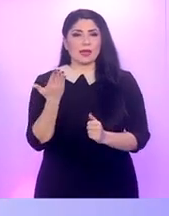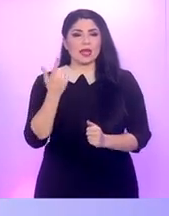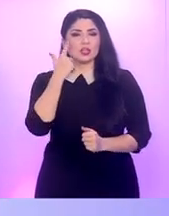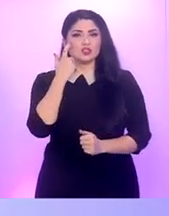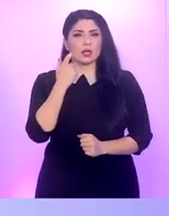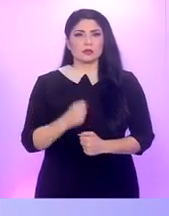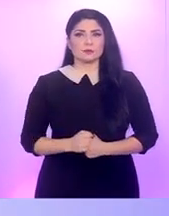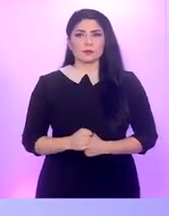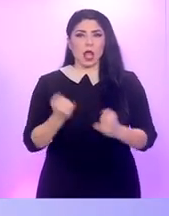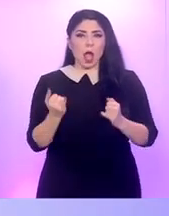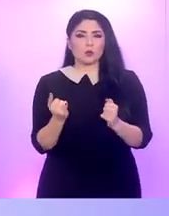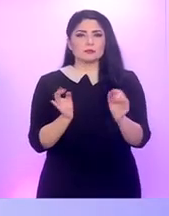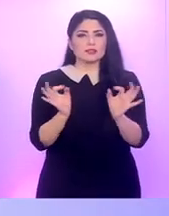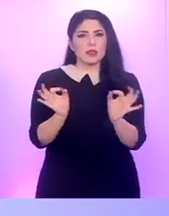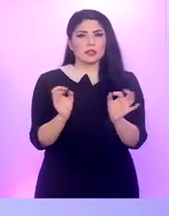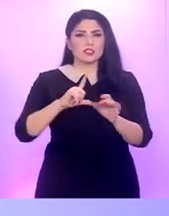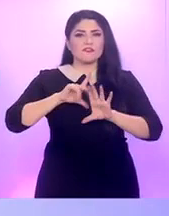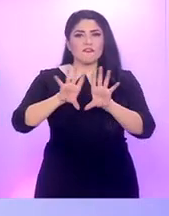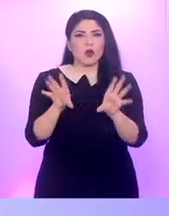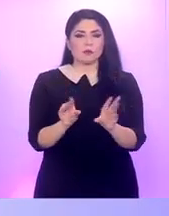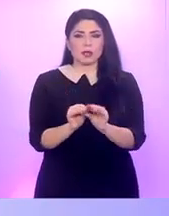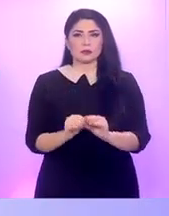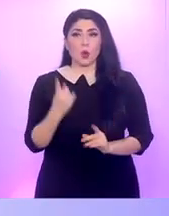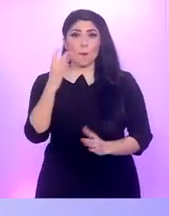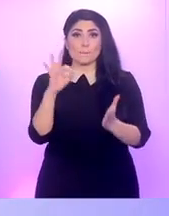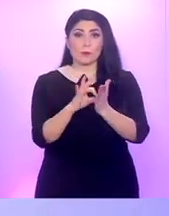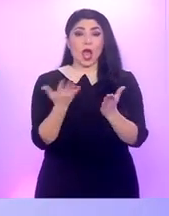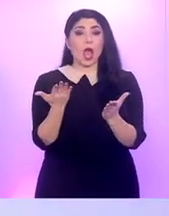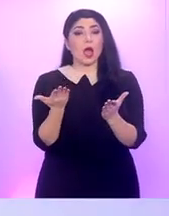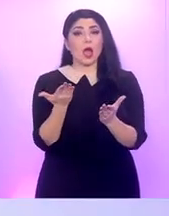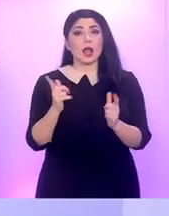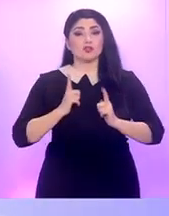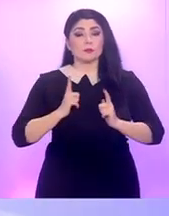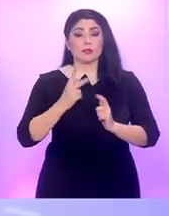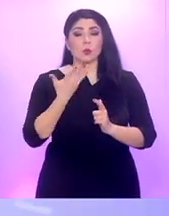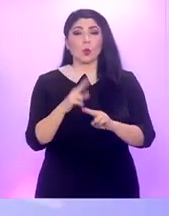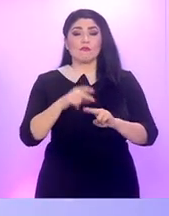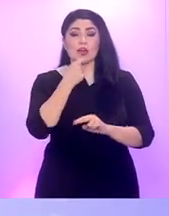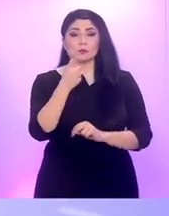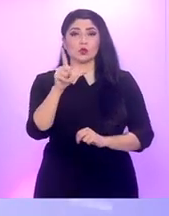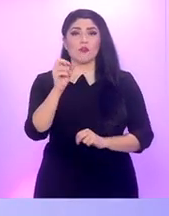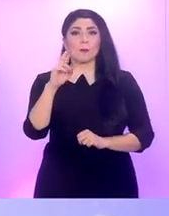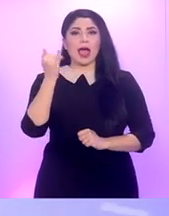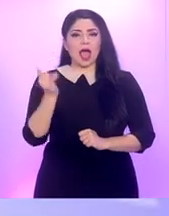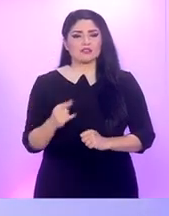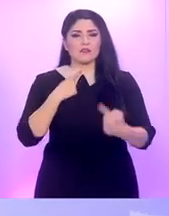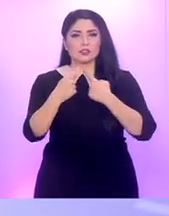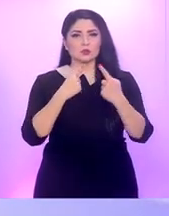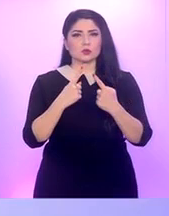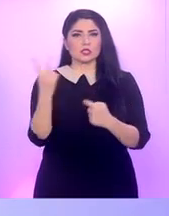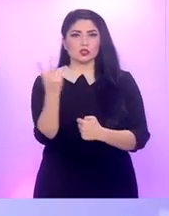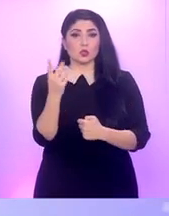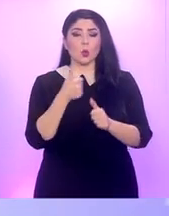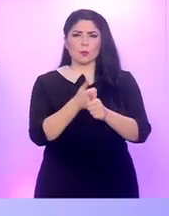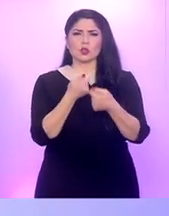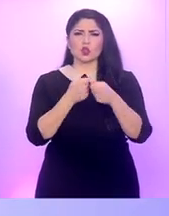o pună acum la punct. O propunere la care așteptăm să vedem cum va răspunde astăzi Ludovic Orban. Cei doi vor avea o discuție pe parcursul zilei, evident.